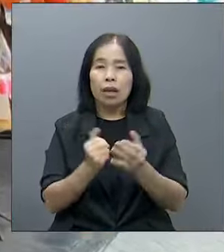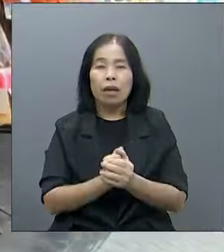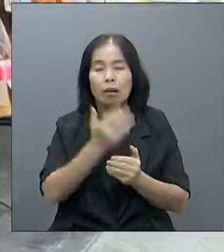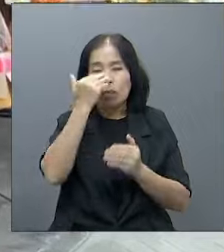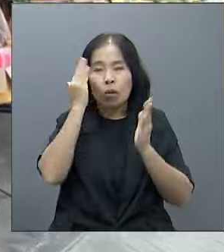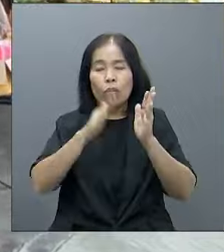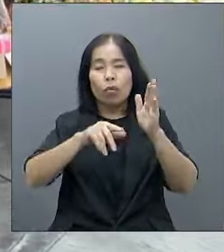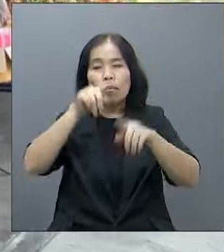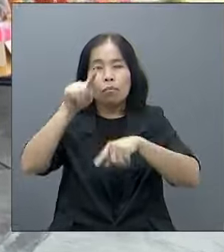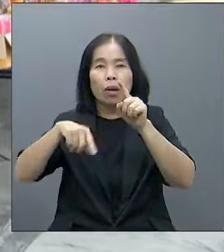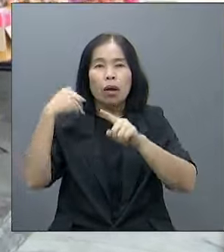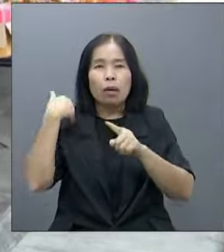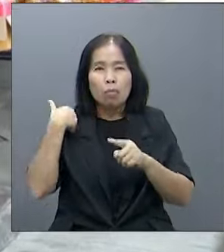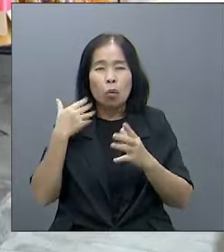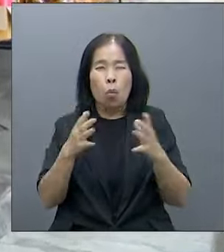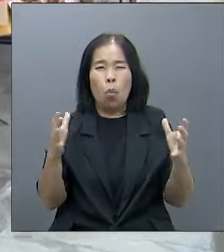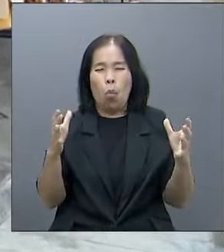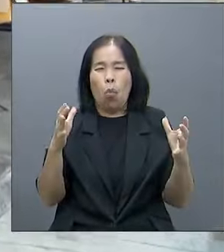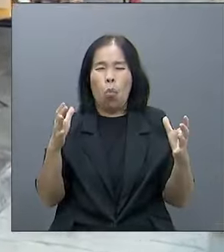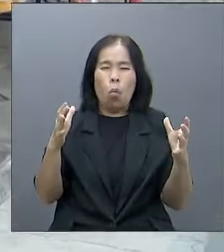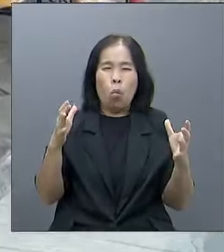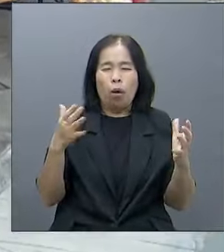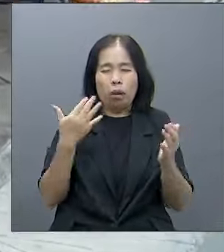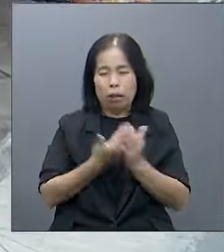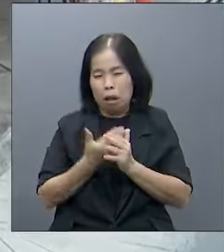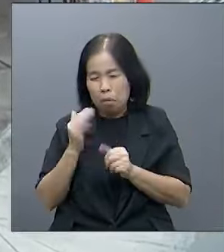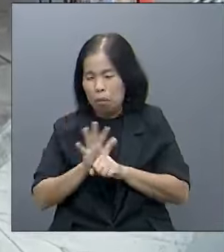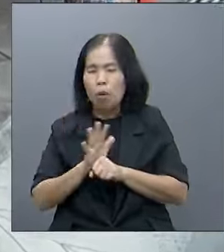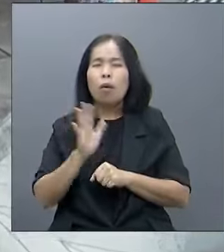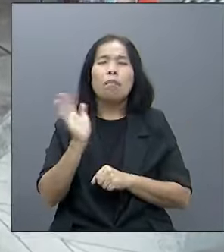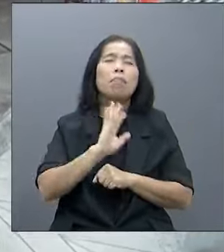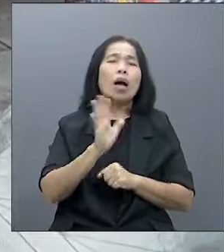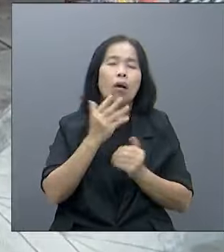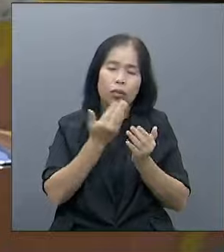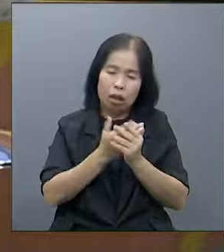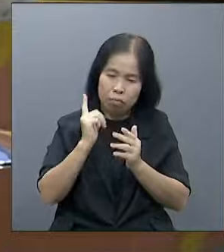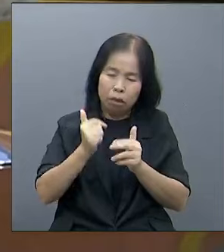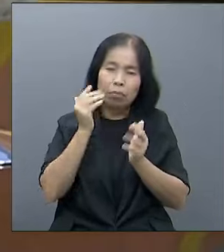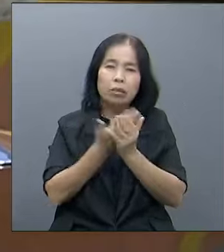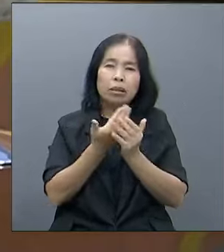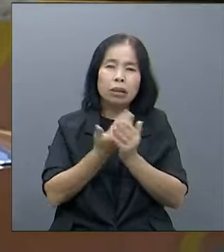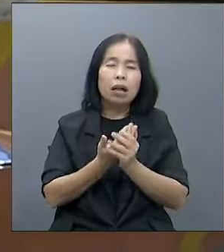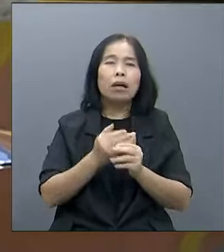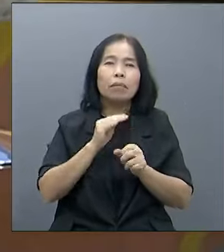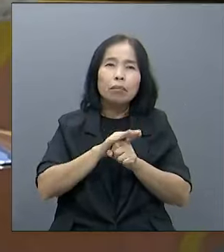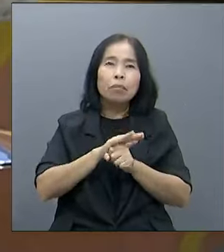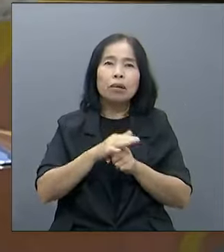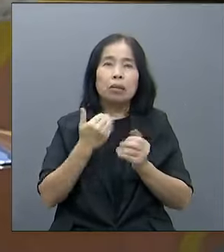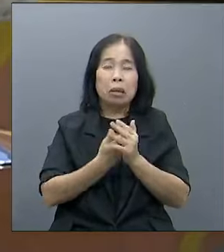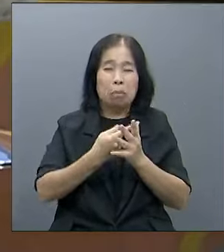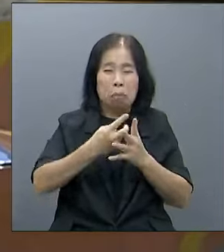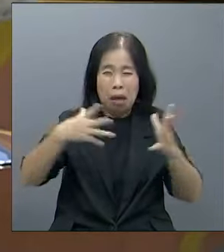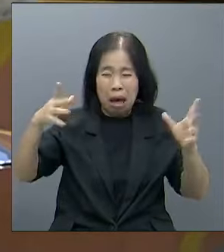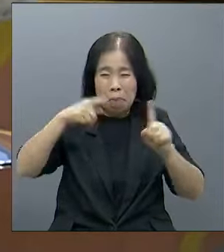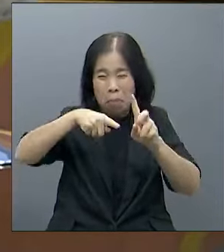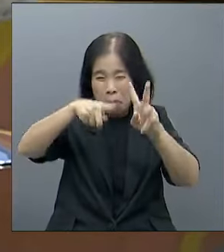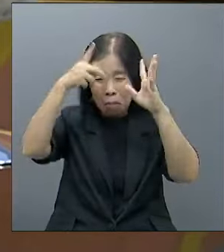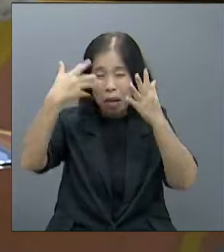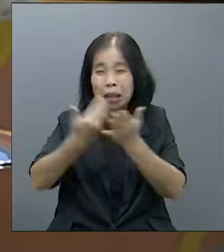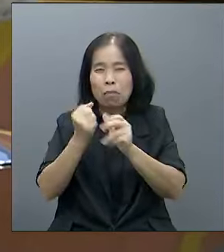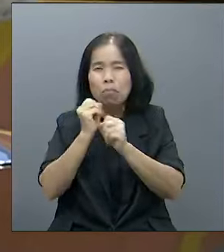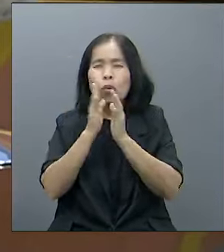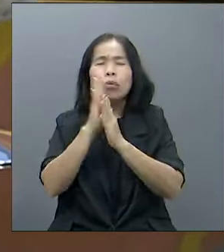เนี่ยบางทีมันแบบโอ้โหเซตนี้ใหญ่เน า ะแบบหลายพันแล้วเราแบบนี่ต้องซื้อเป็นหลายพันนะเราถึงจะได้บุญอะไรอย่างเงี้ยแต่บางบ้านก็บอกว่าเอาเ